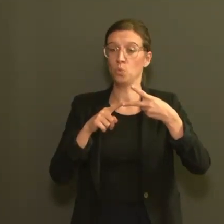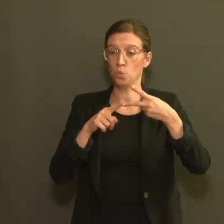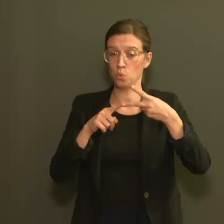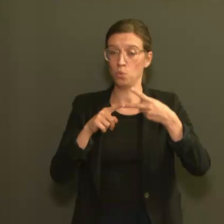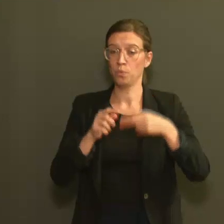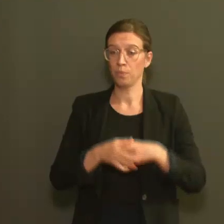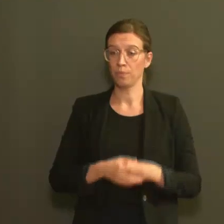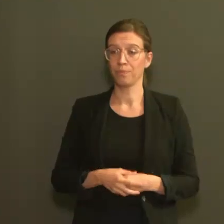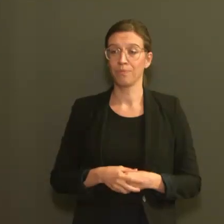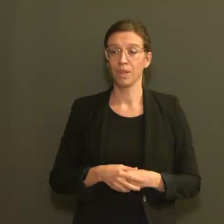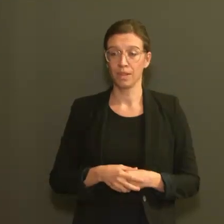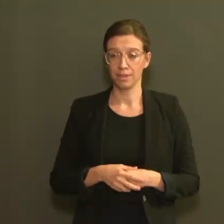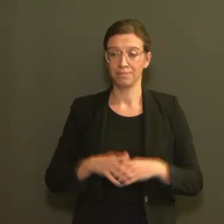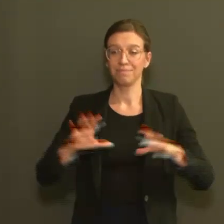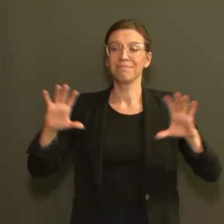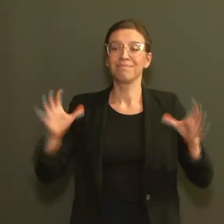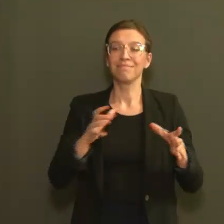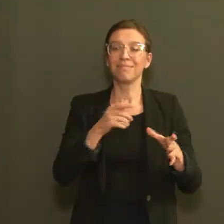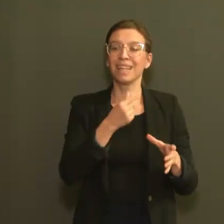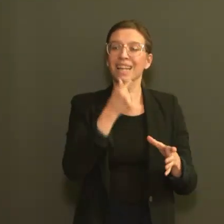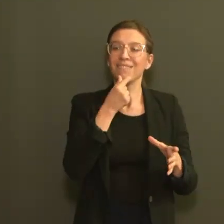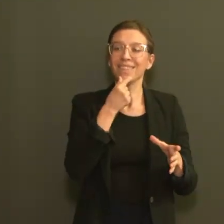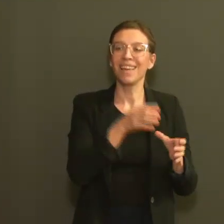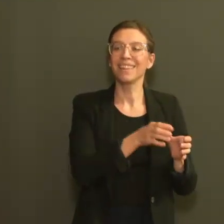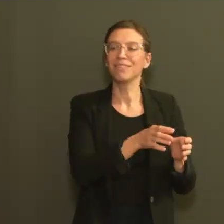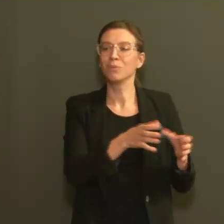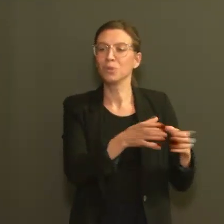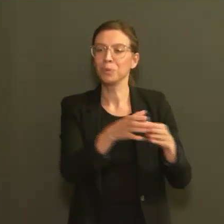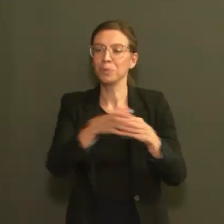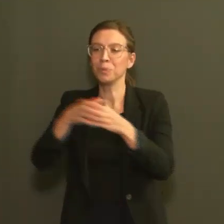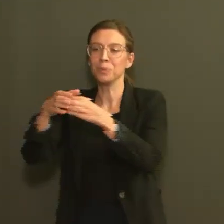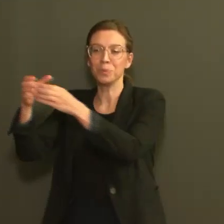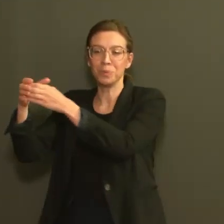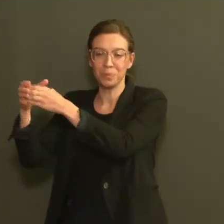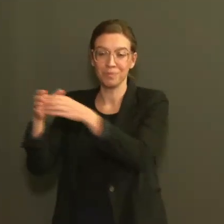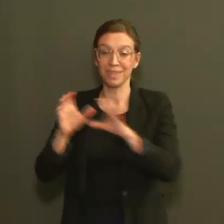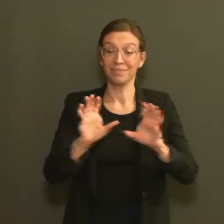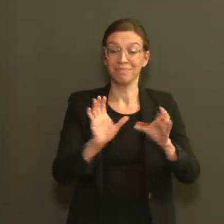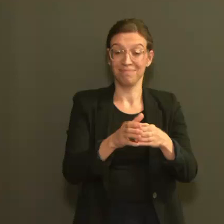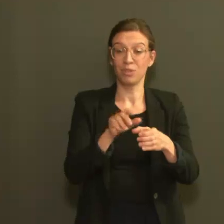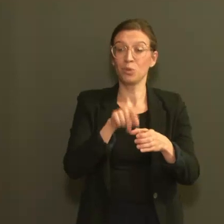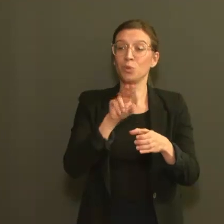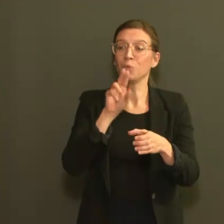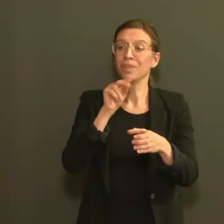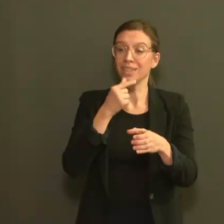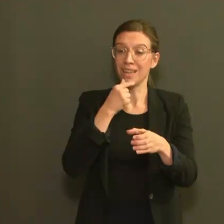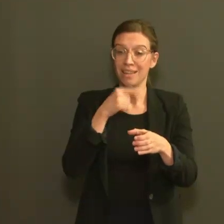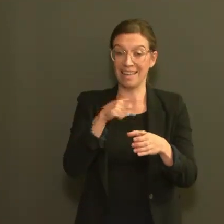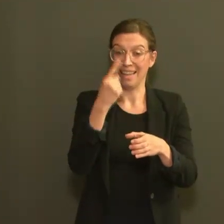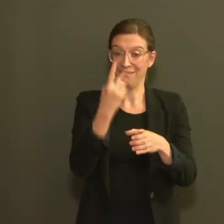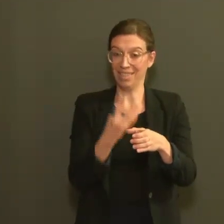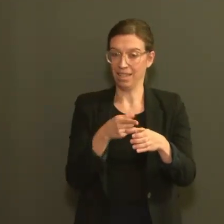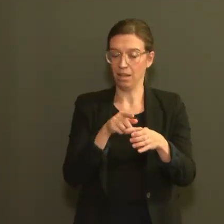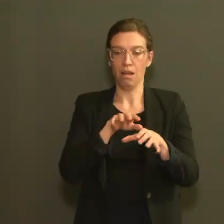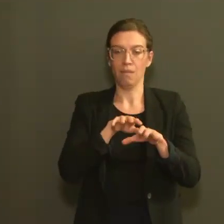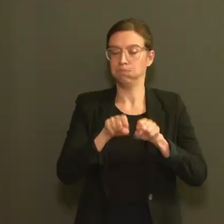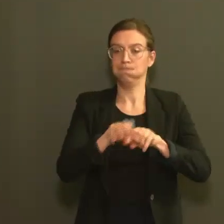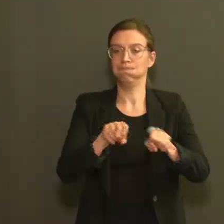zich voor bij de twintigers. Maar we zien nu ook dat het aantal besmettingen bij 30-plussers sterk